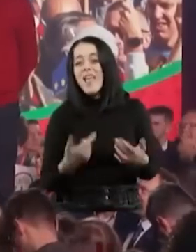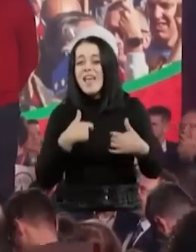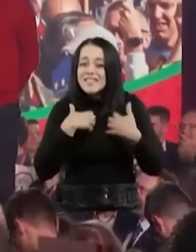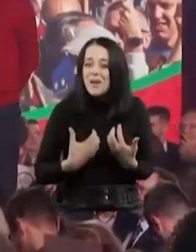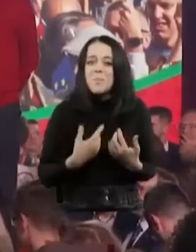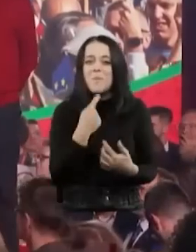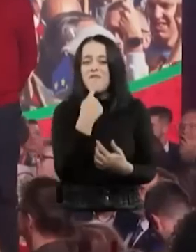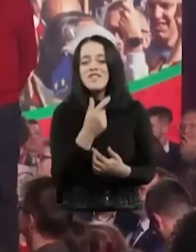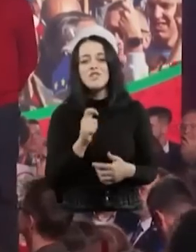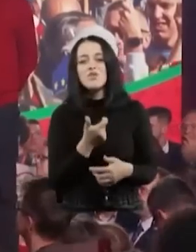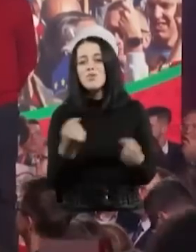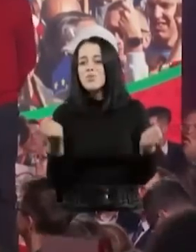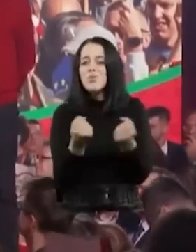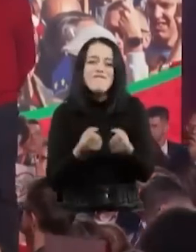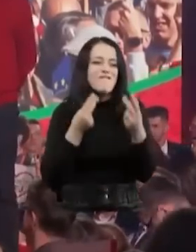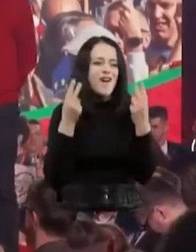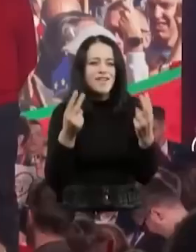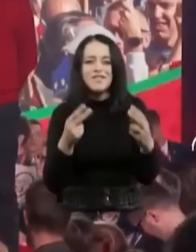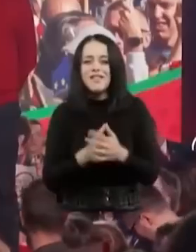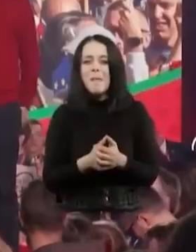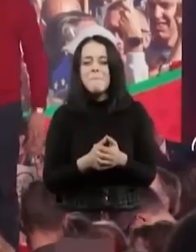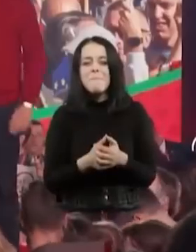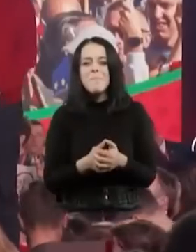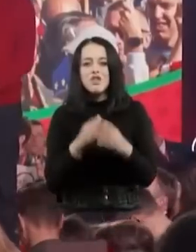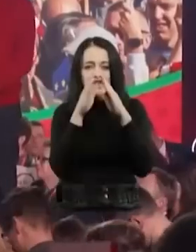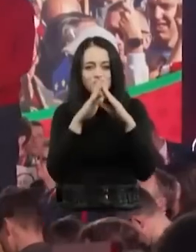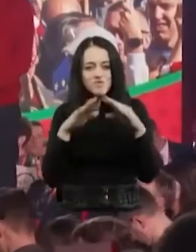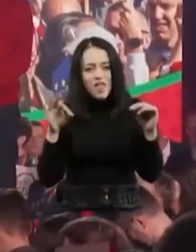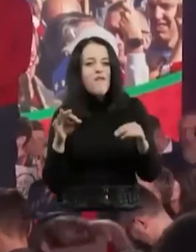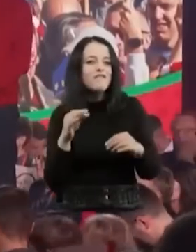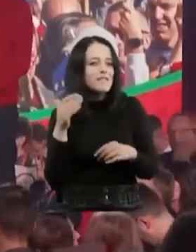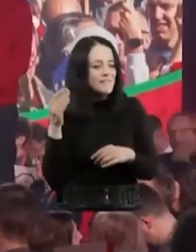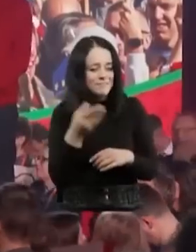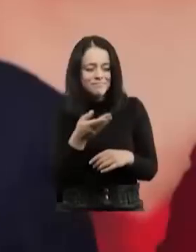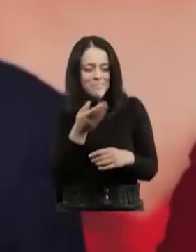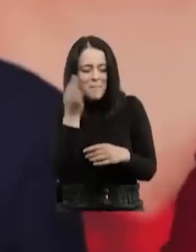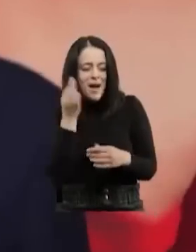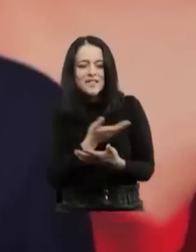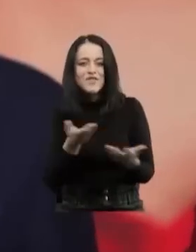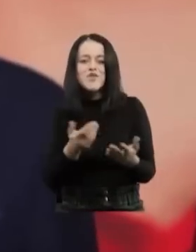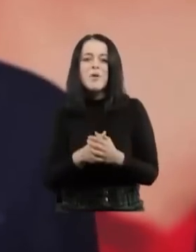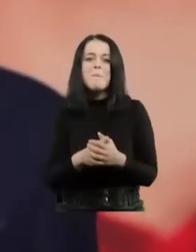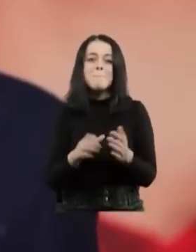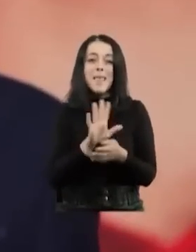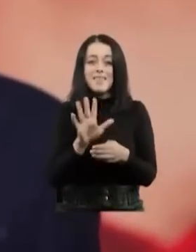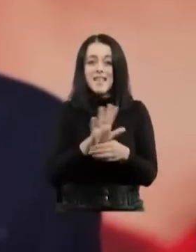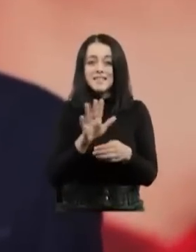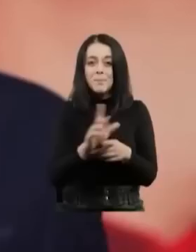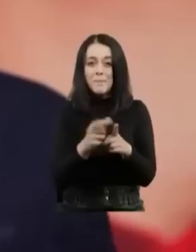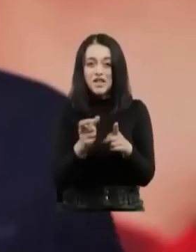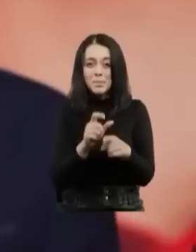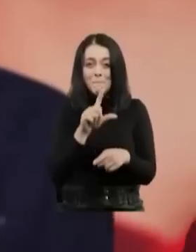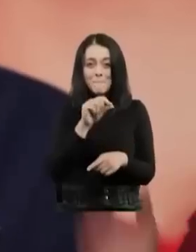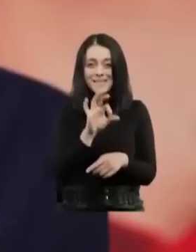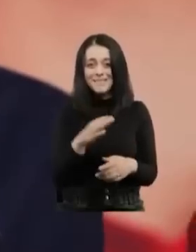to nie jest tak, że to nie jest jakoś tam daleko od Tuska, ale jednak ten bagaż jest dużo większy i Polacy jakby mogą nie bardzo